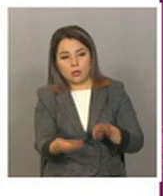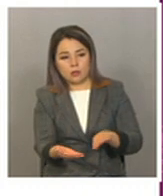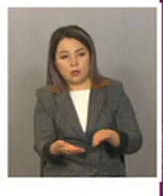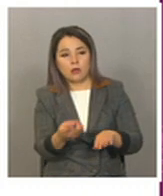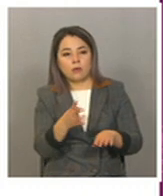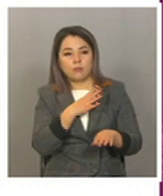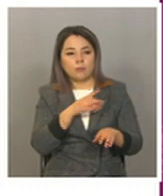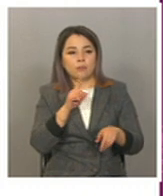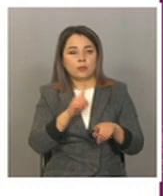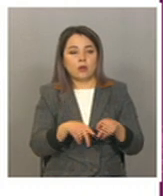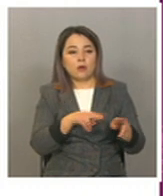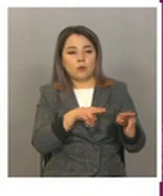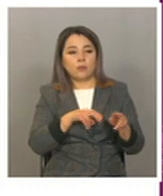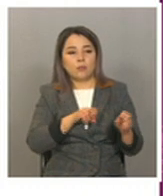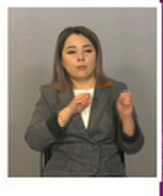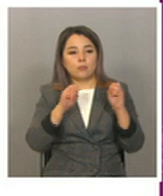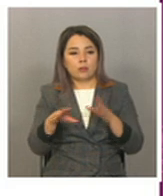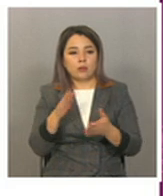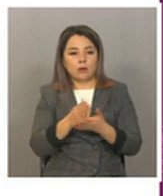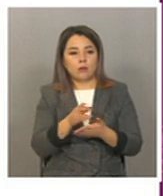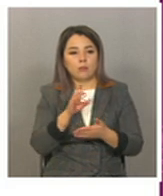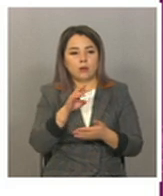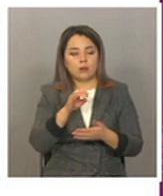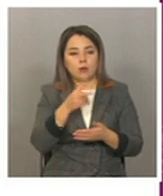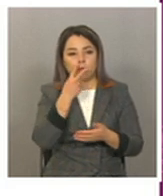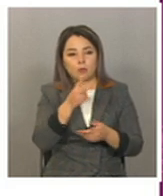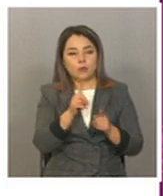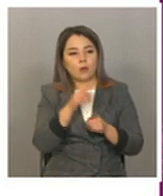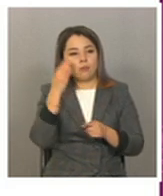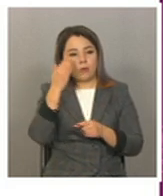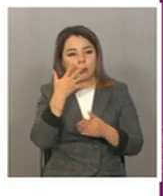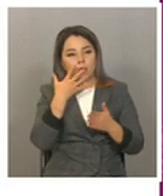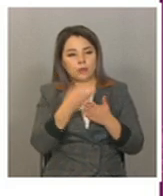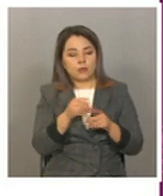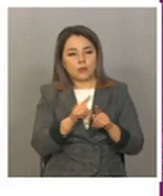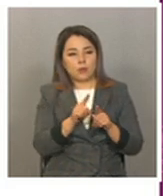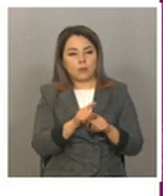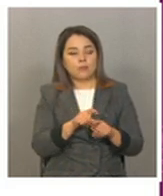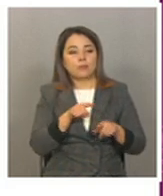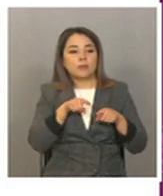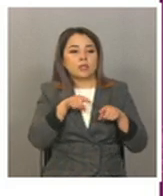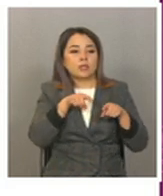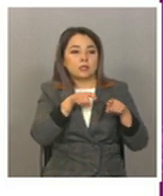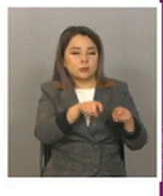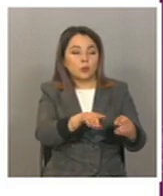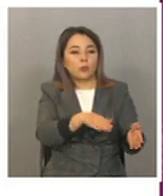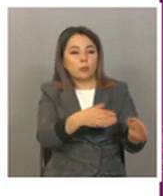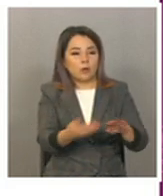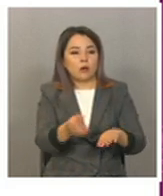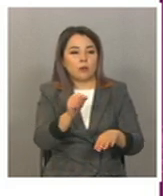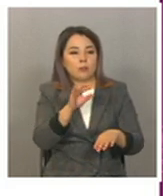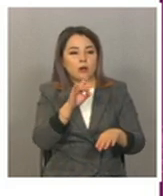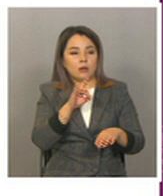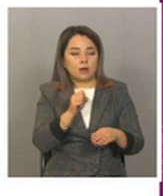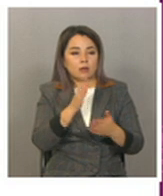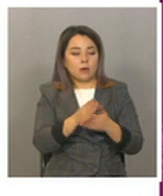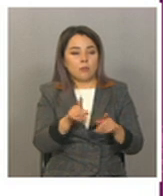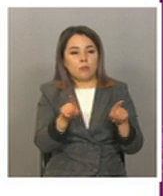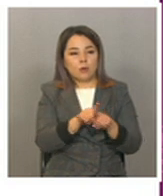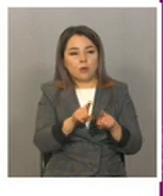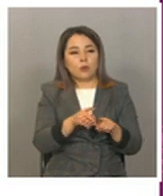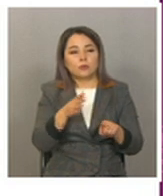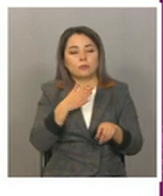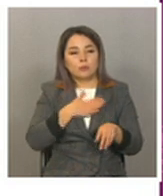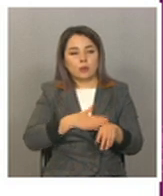Вскинув винтовку на плечо, Бастон будто бы во сне подбежал к упавшей Акбаре. Ему казалось, что он бежит так медленно и